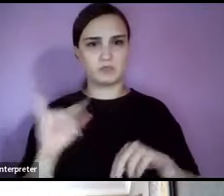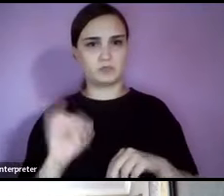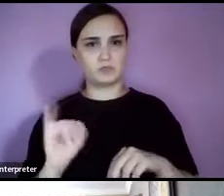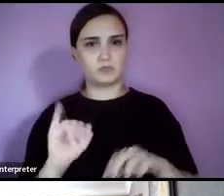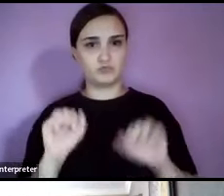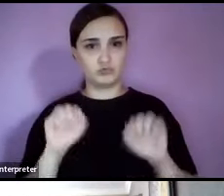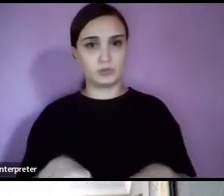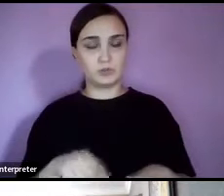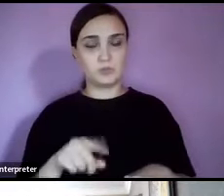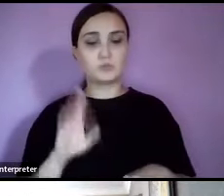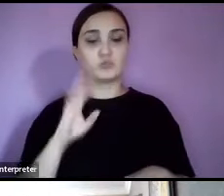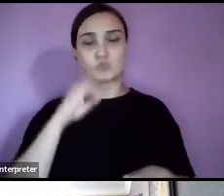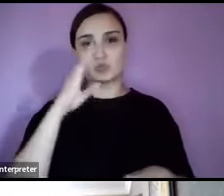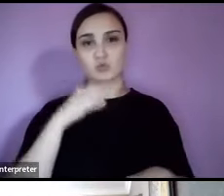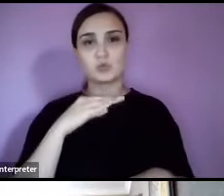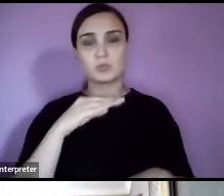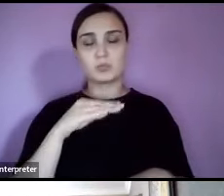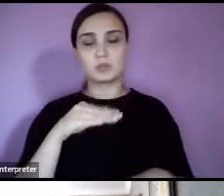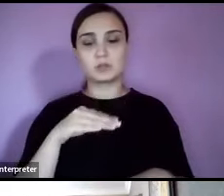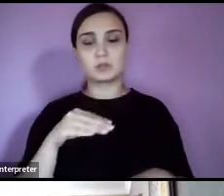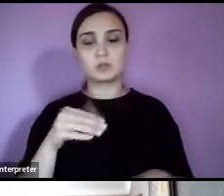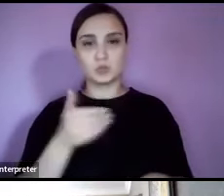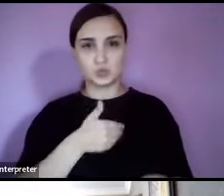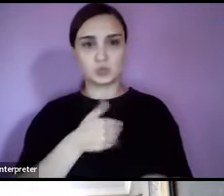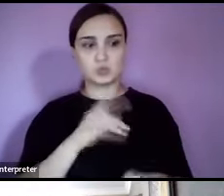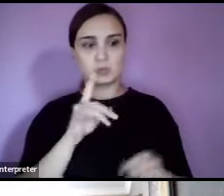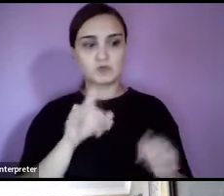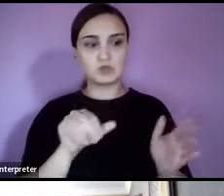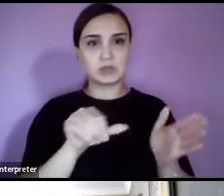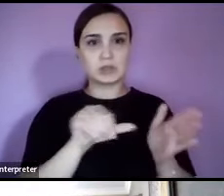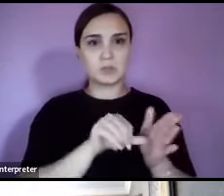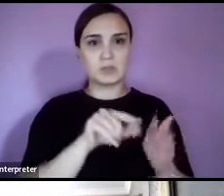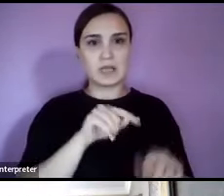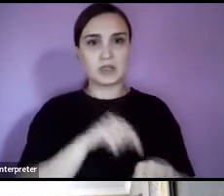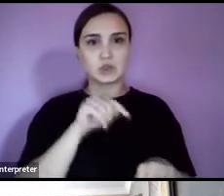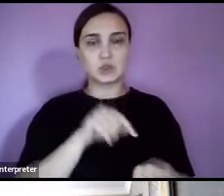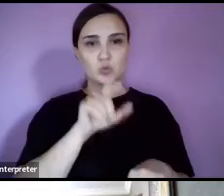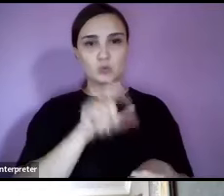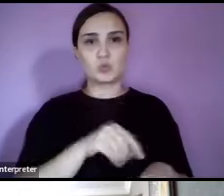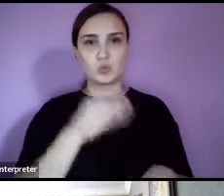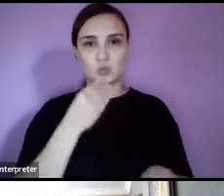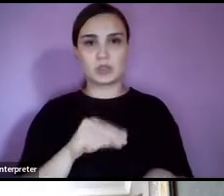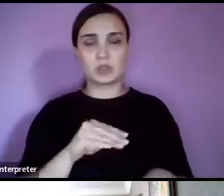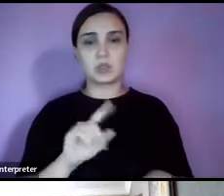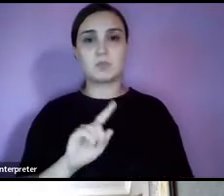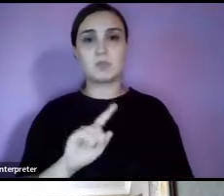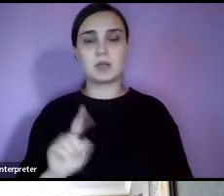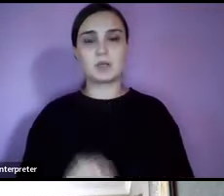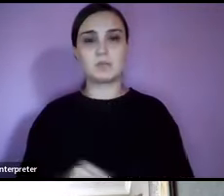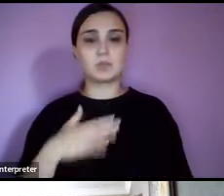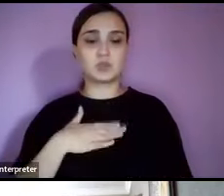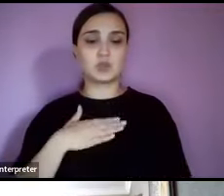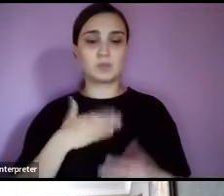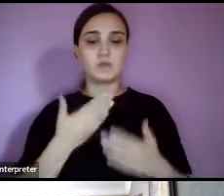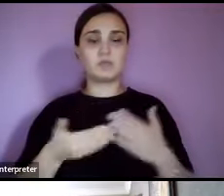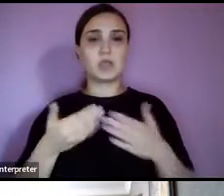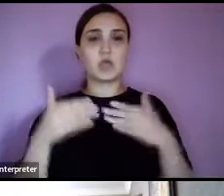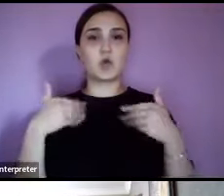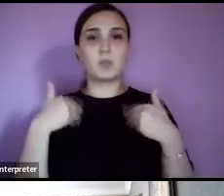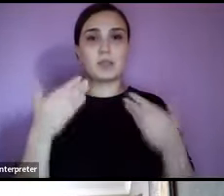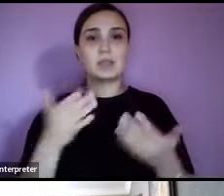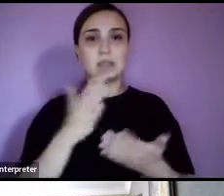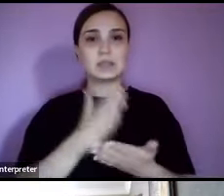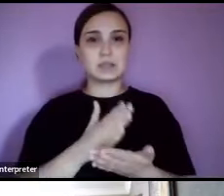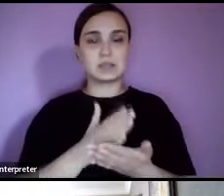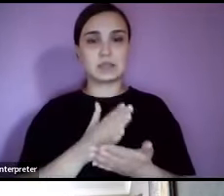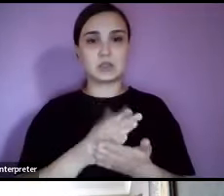მშობელს სურს, რომ დაეხმაროს ბავშვს და აგზნობინოს თავი უკეთესად. მაგრამ ჩემი რეკომენდაცია არის,